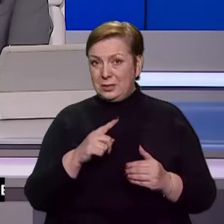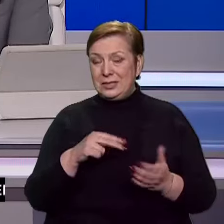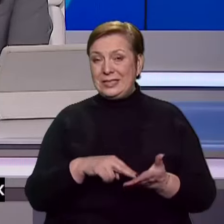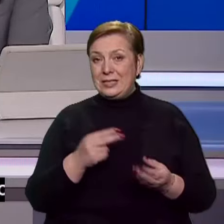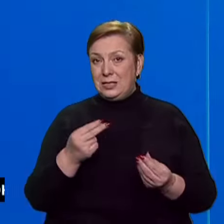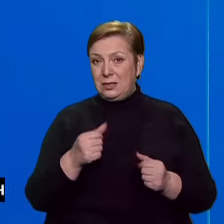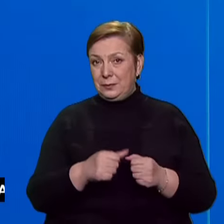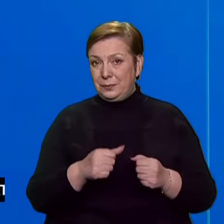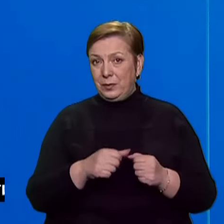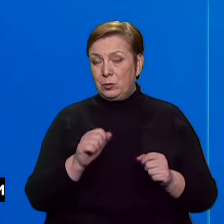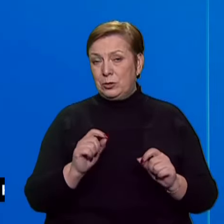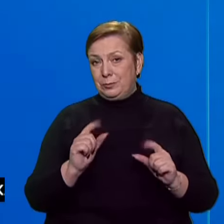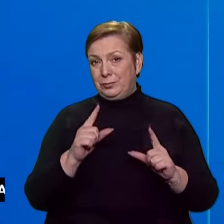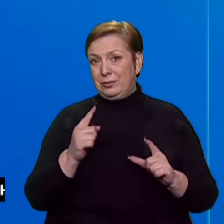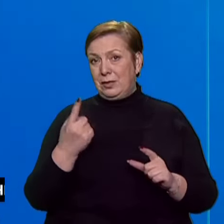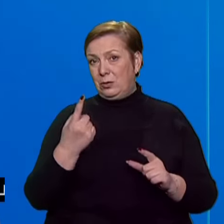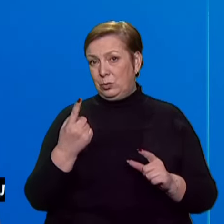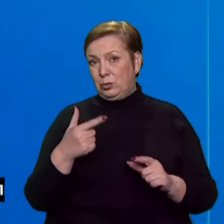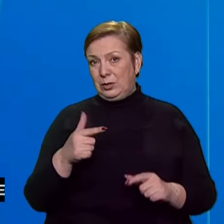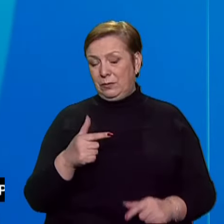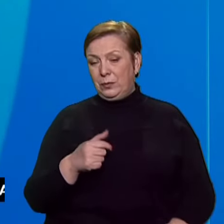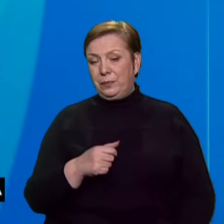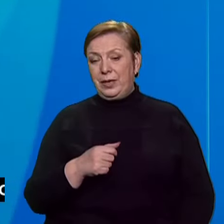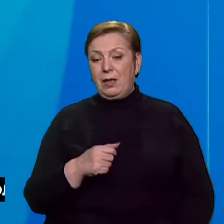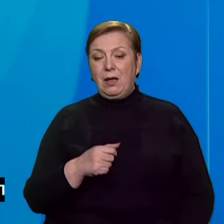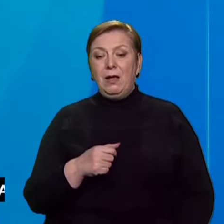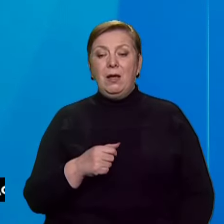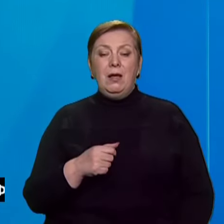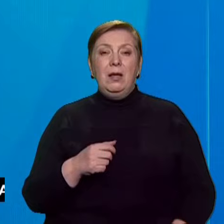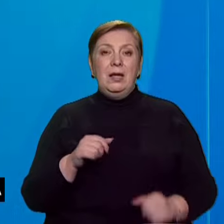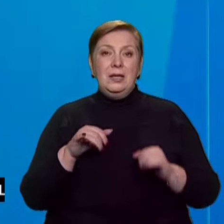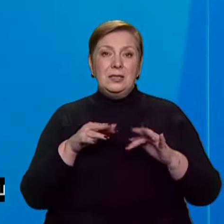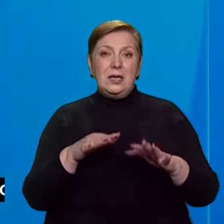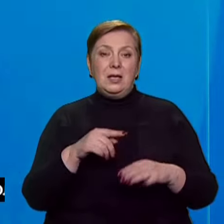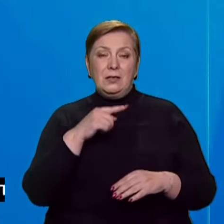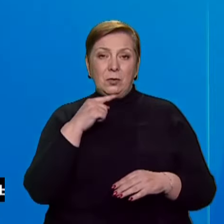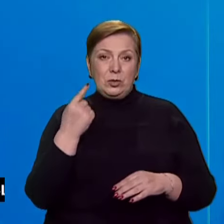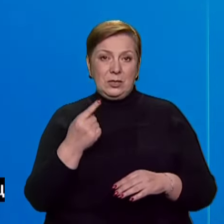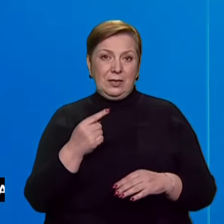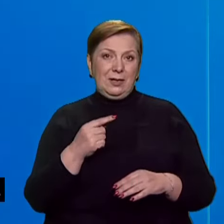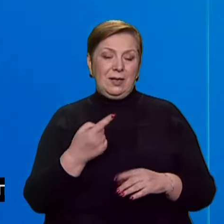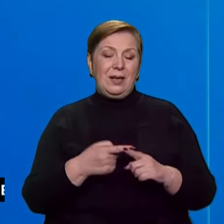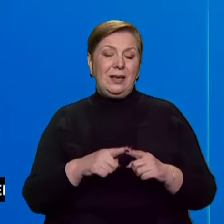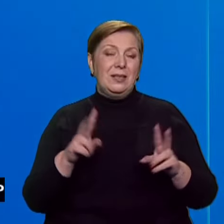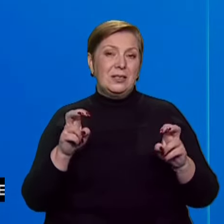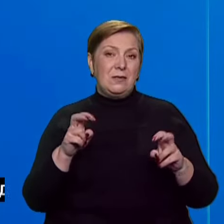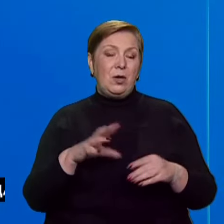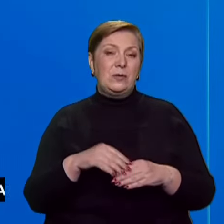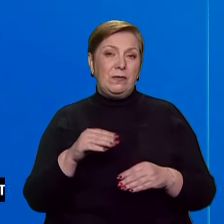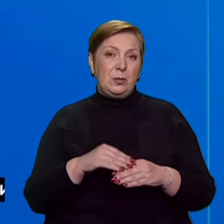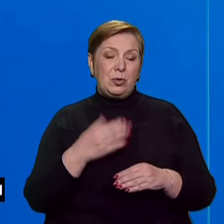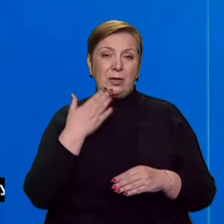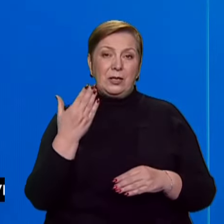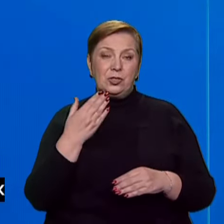А тим часом у Росії розпочався другий день заходу, який в самій Росії називають президентські вибори. Речник